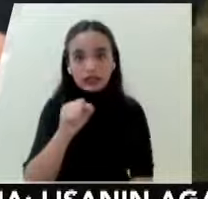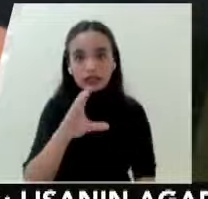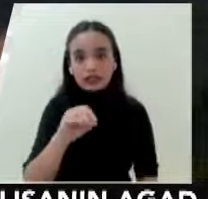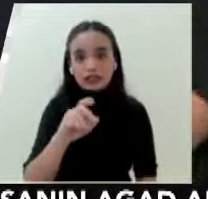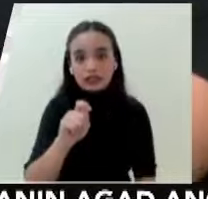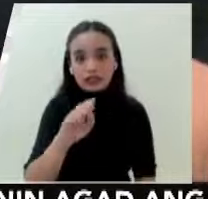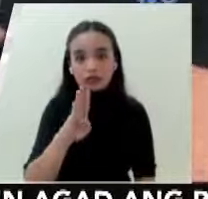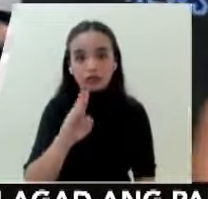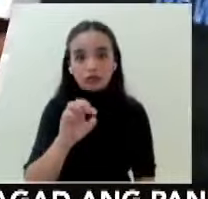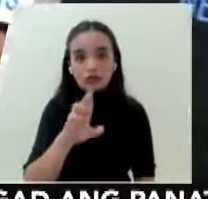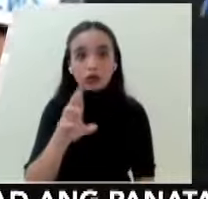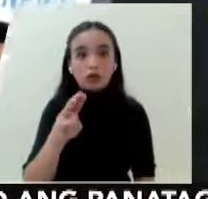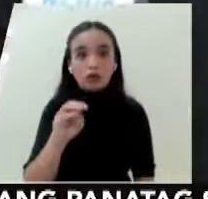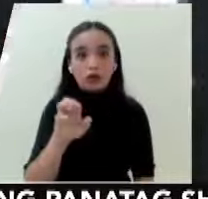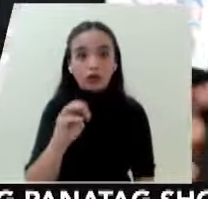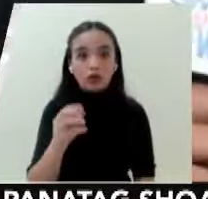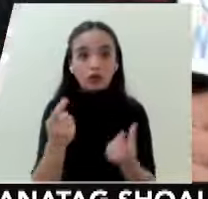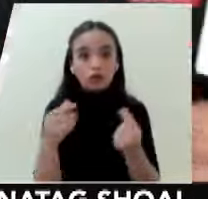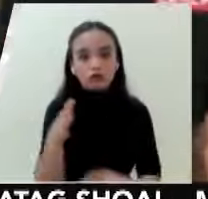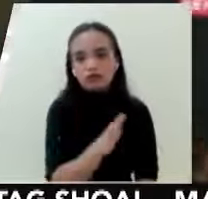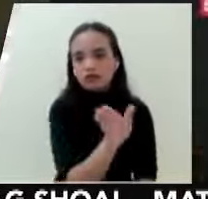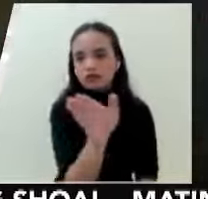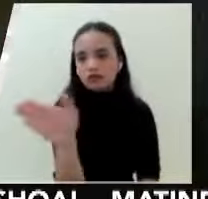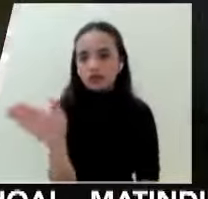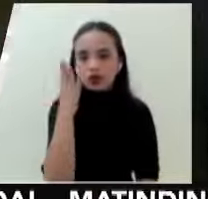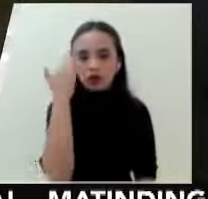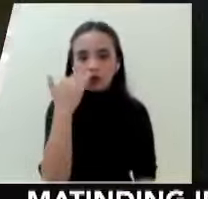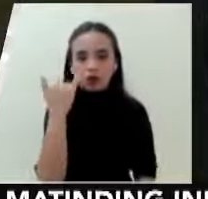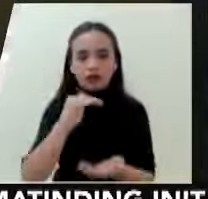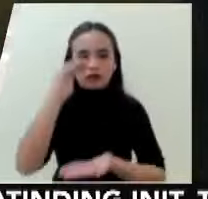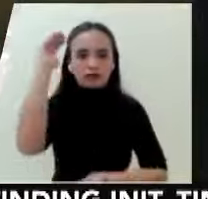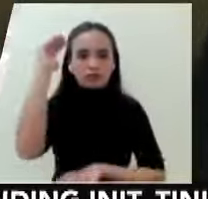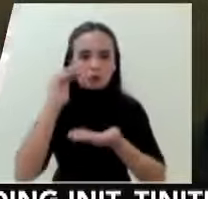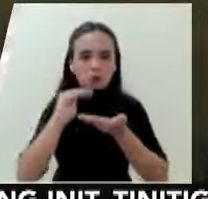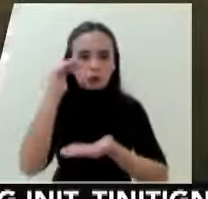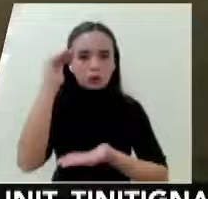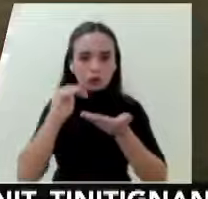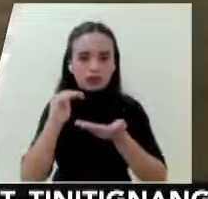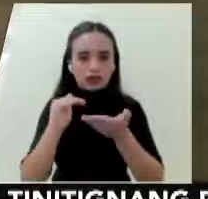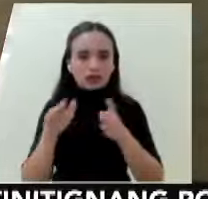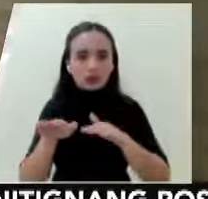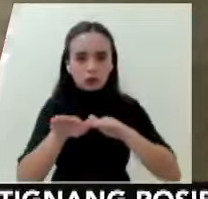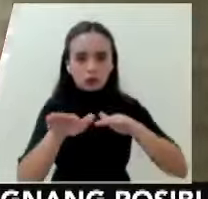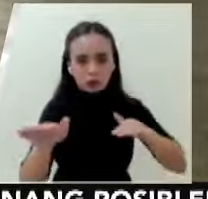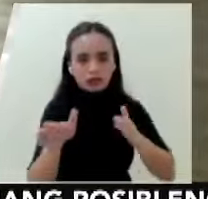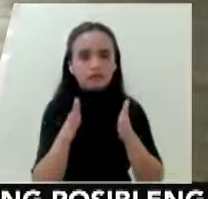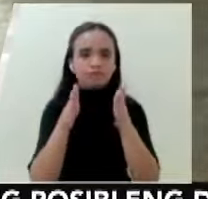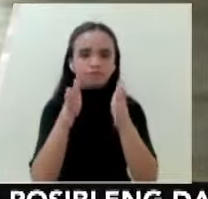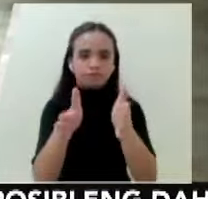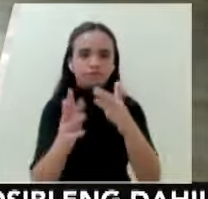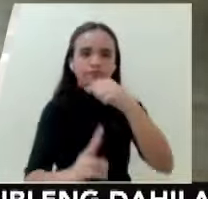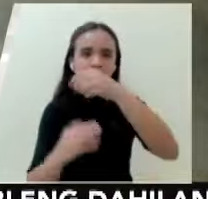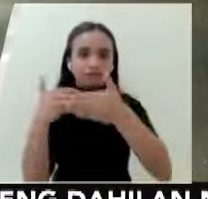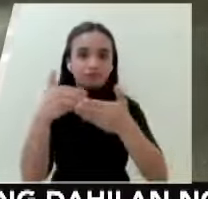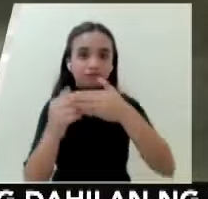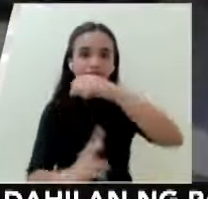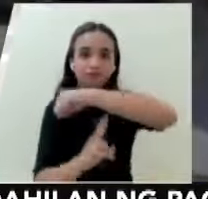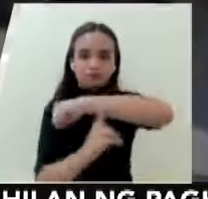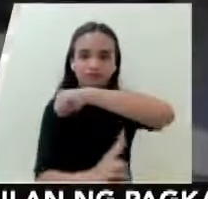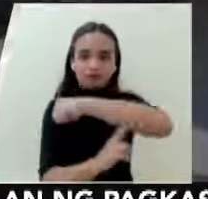pinapakanan na sila para bawas yung volume doon sa may service road malapit sa flyover na sarado.